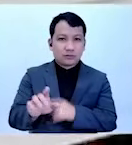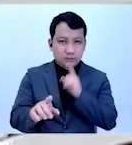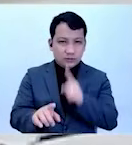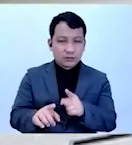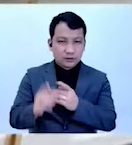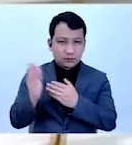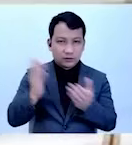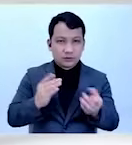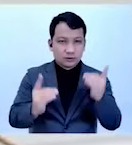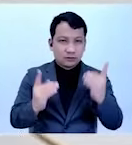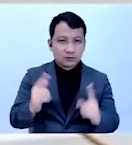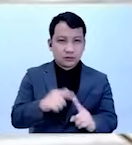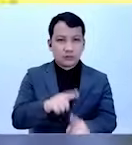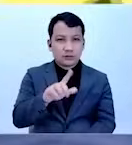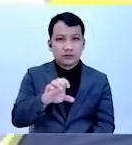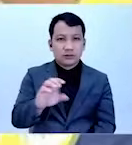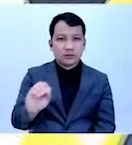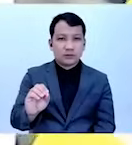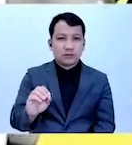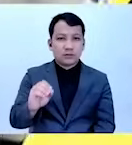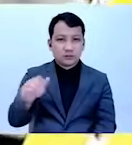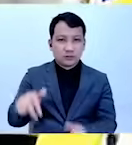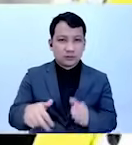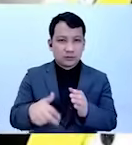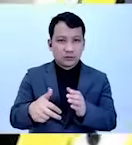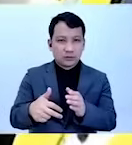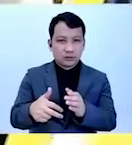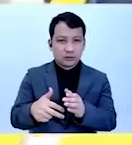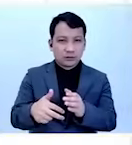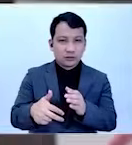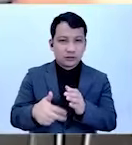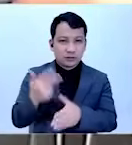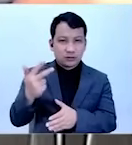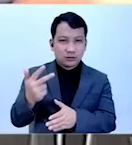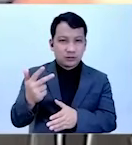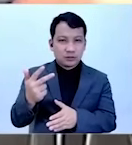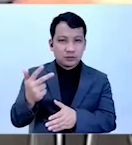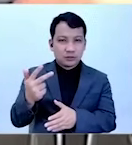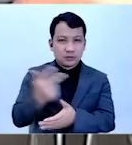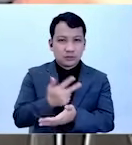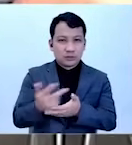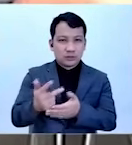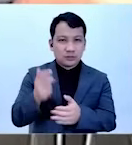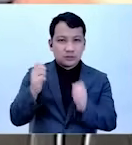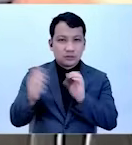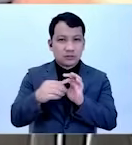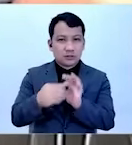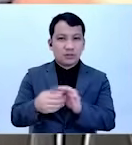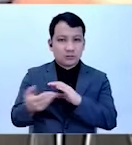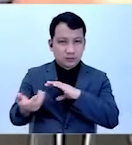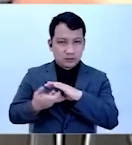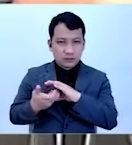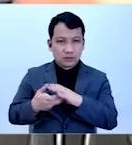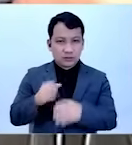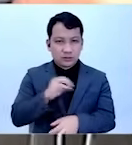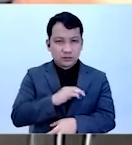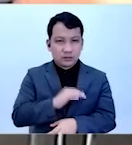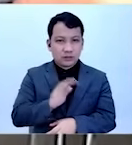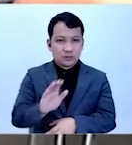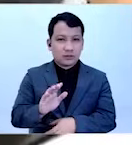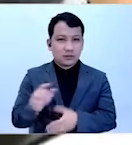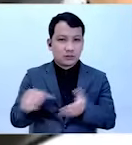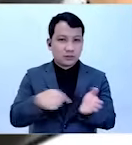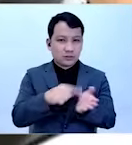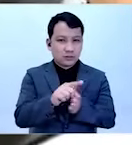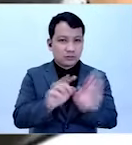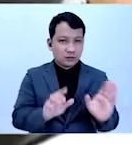driver ni Leo na 3 beses kada linggo dumaraan sa expressway. Ang makikinabang na ito, customer namin. Kasi ito, chinacharge namin sa customer